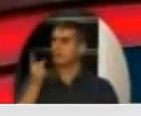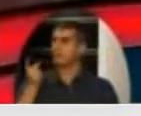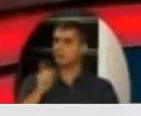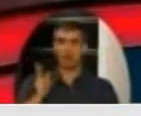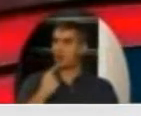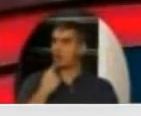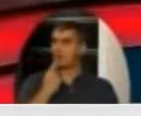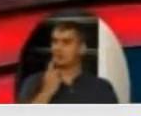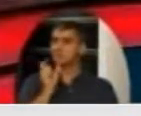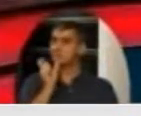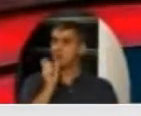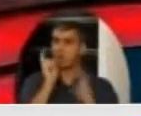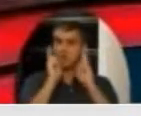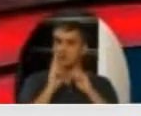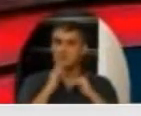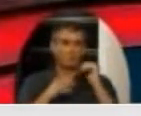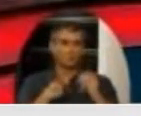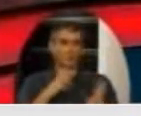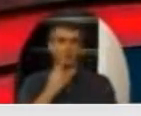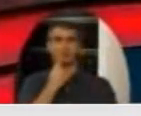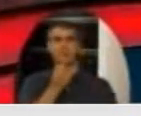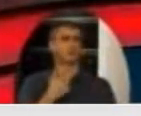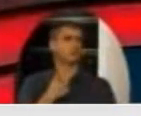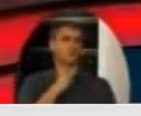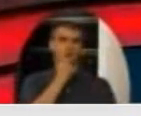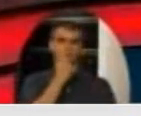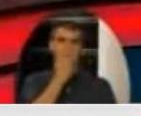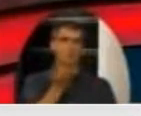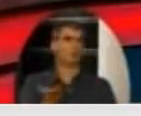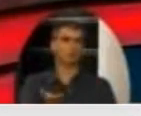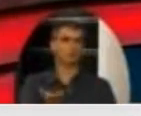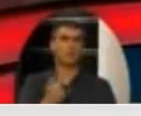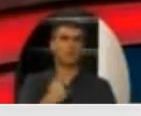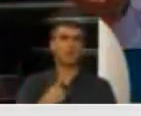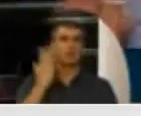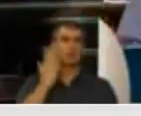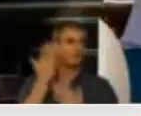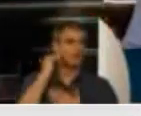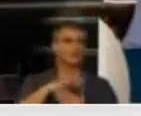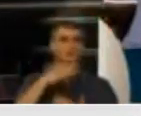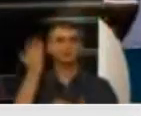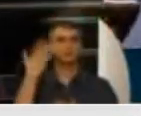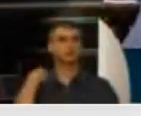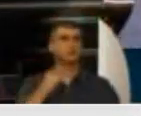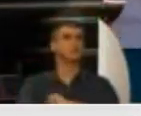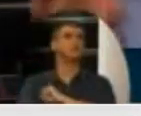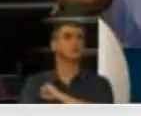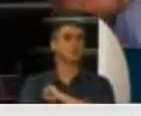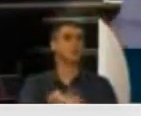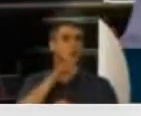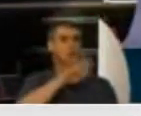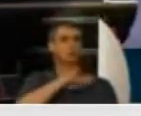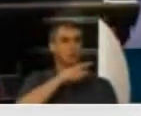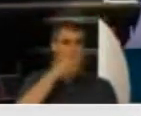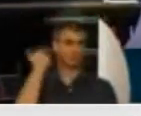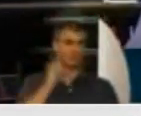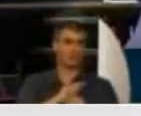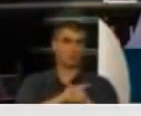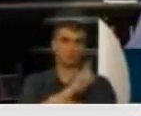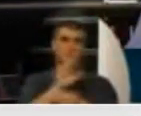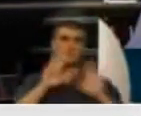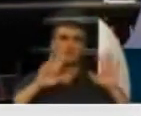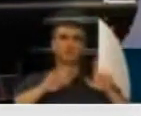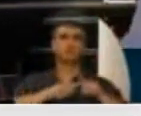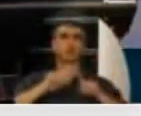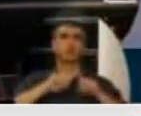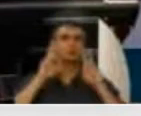מסוגל להגיד את המילים הקפאת בנייה. אני לא מסוגל להגיד אותה, כי אני לא רוצה לראות אותה. הייתי בצד השני כסגן ראש מועצה באותן תקופות של 9 חודשי הקפאת